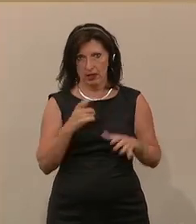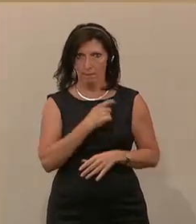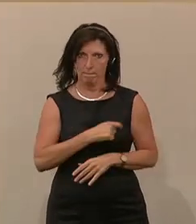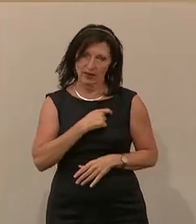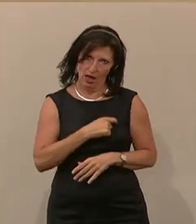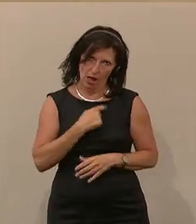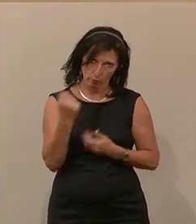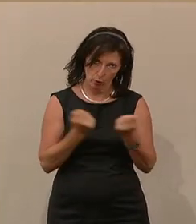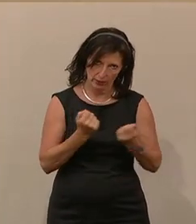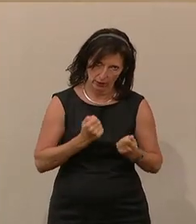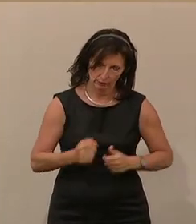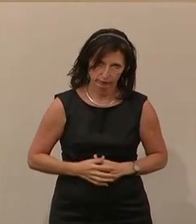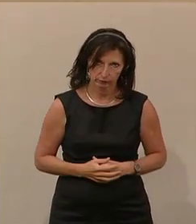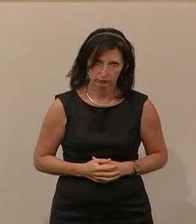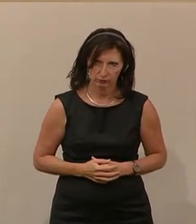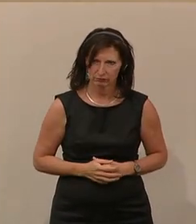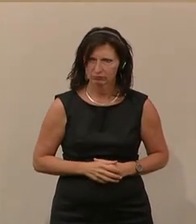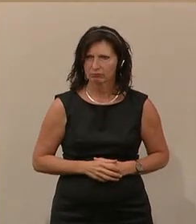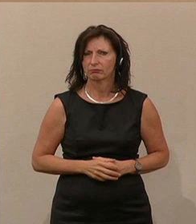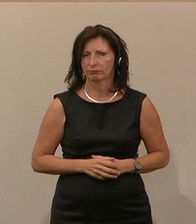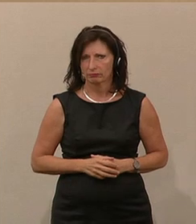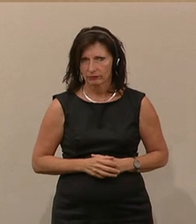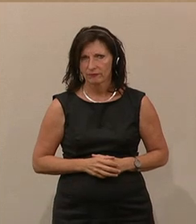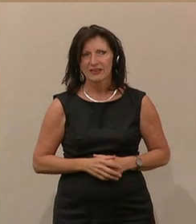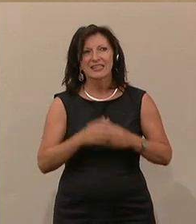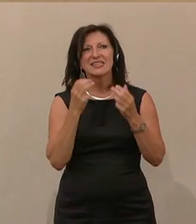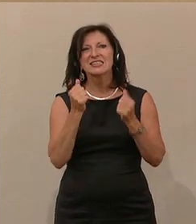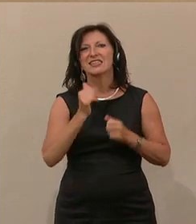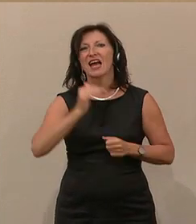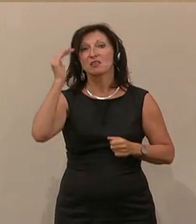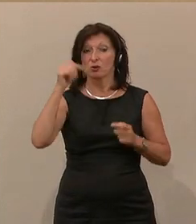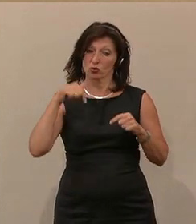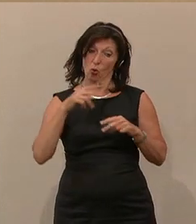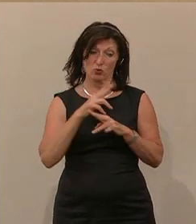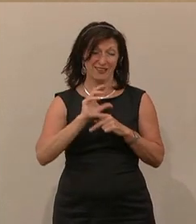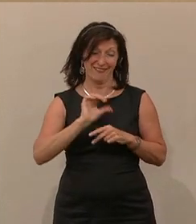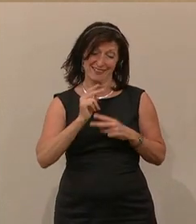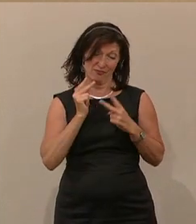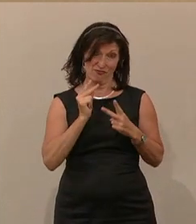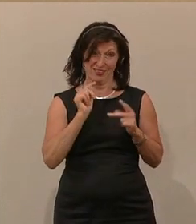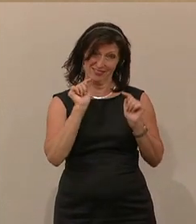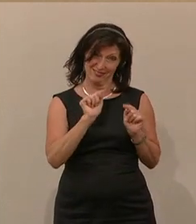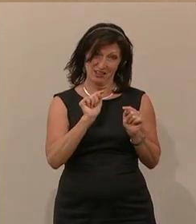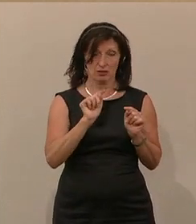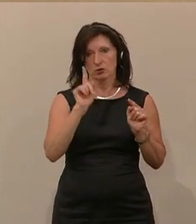befreien damit die wichtigste sicherheits der behörde des landes auch wieder arbeiten kann